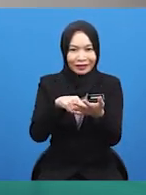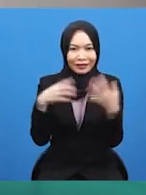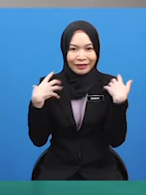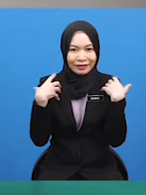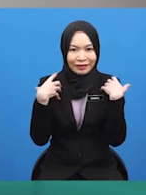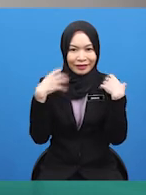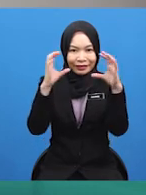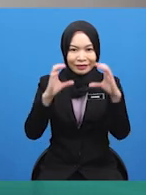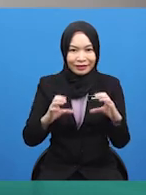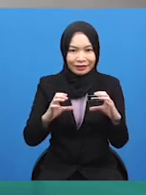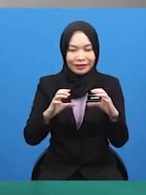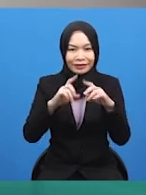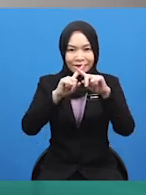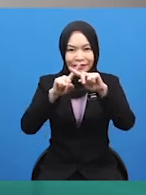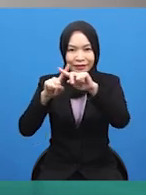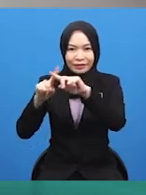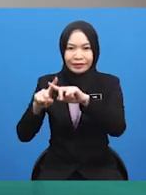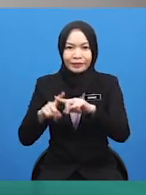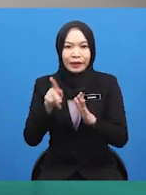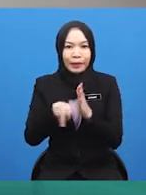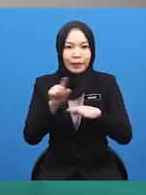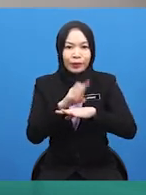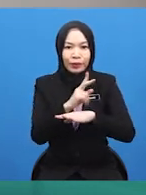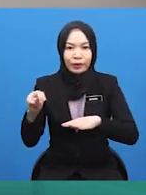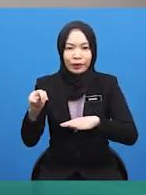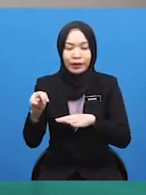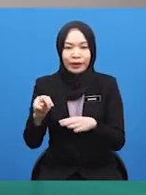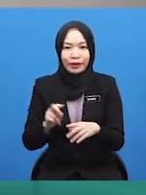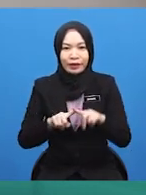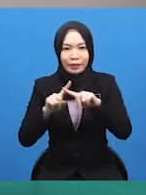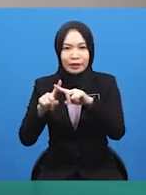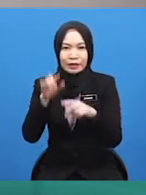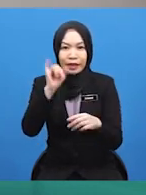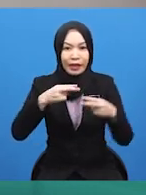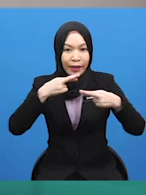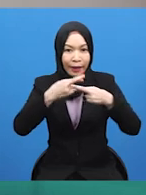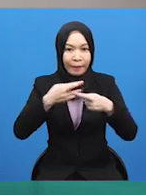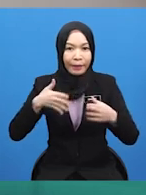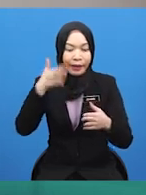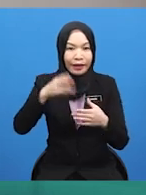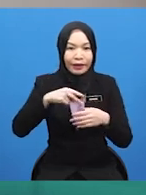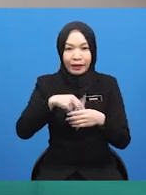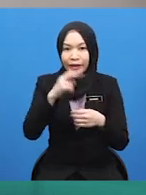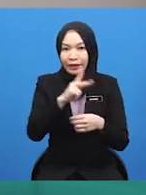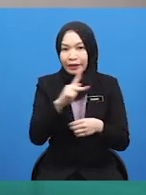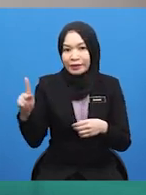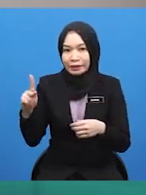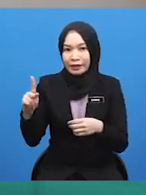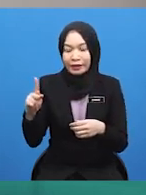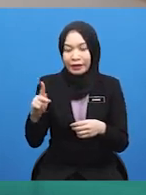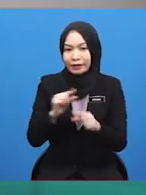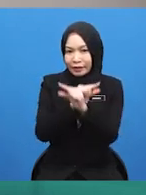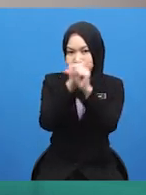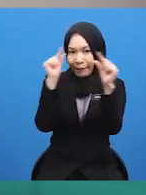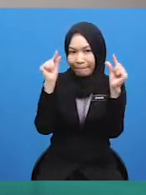silang pangkah. Penggunaan garisan bersilang yang rapat akan menghasilkan ton yang gelap, begitu juga